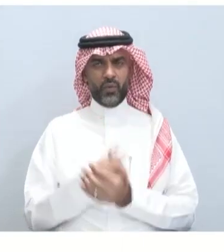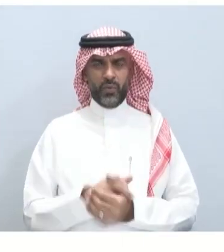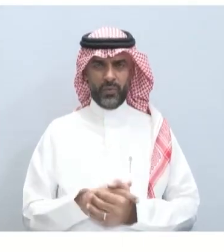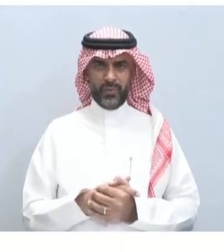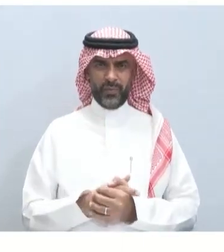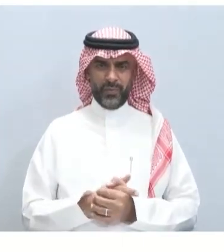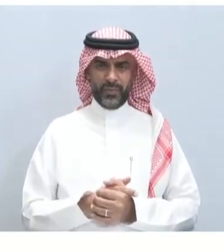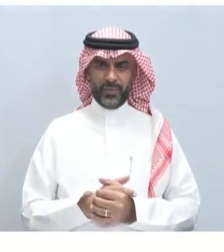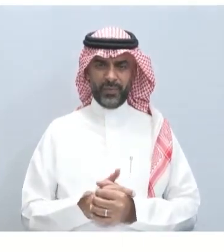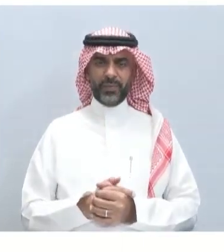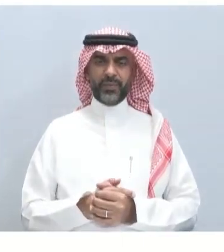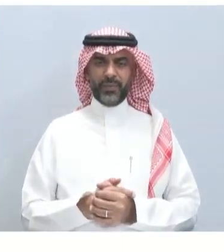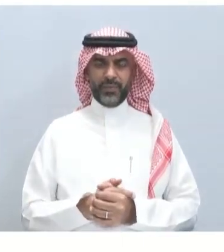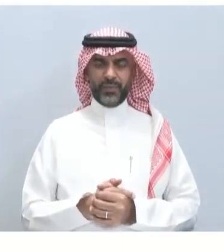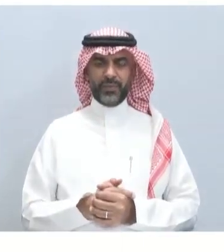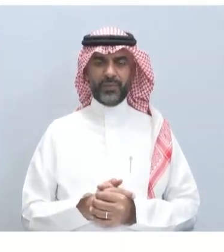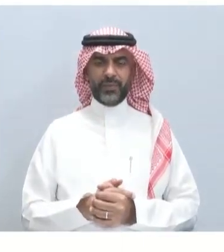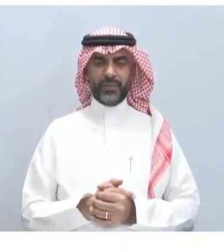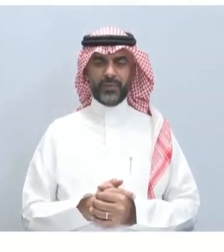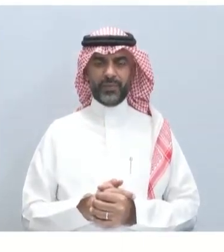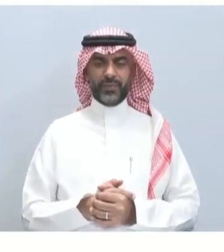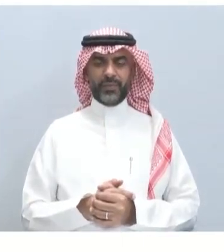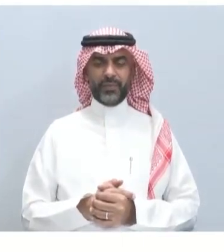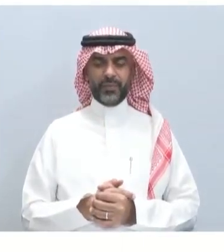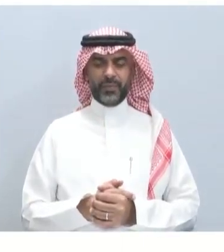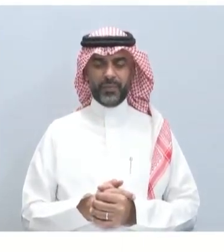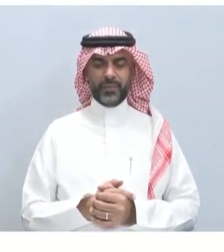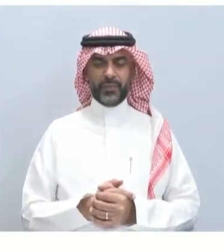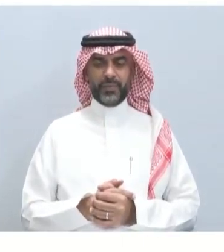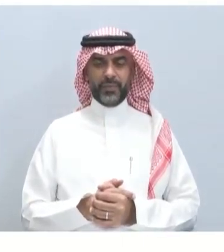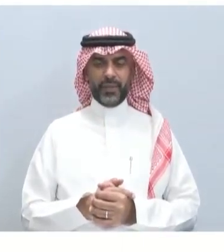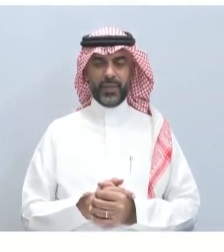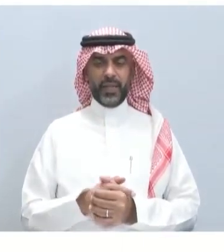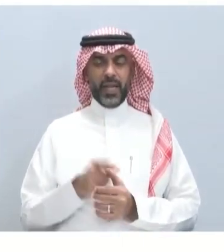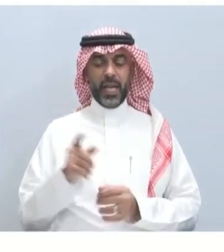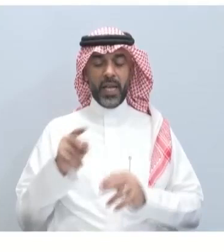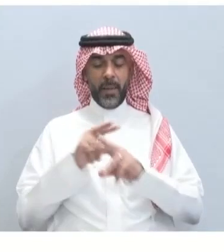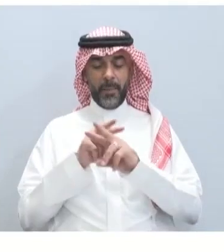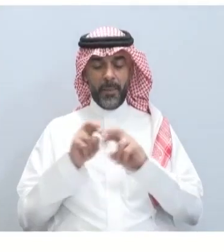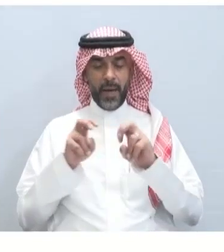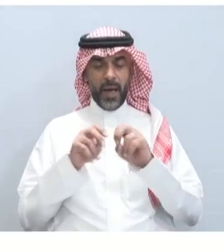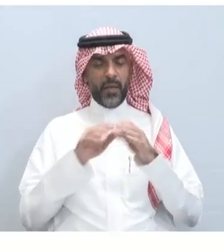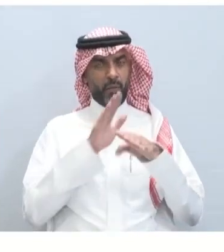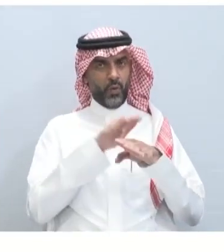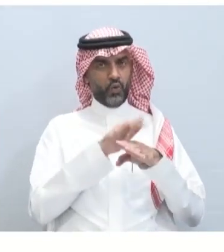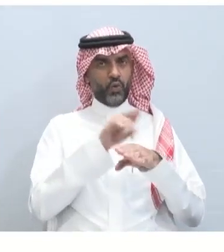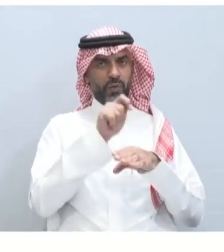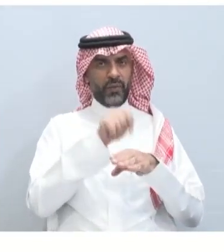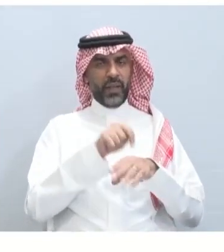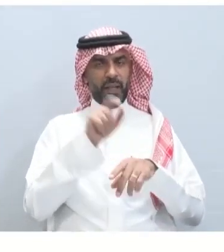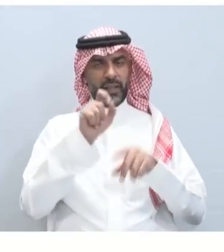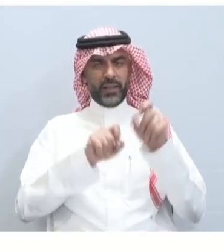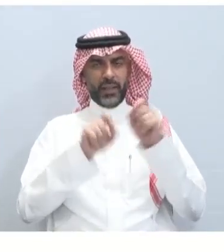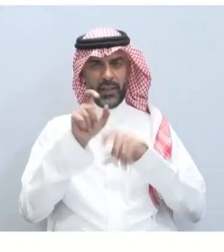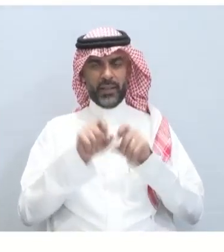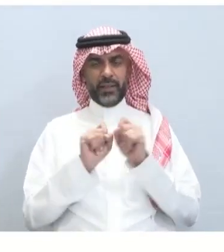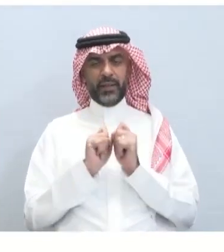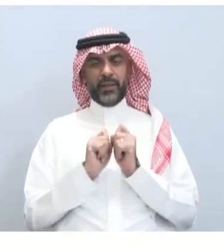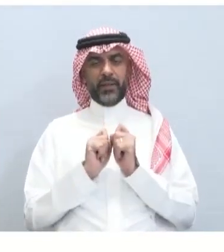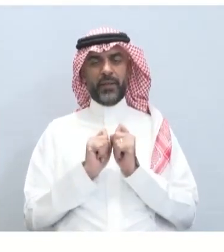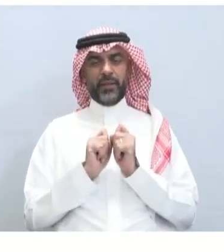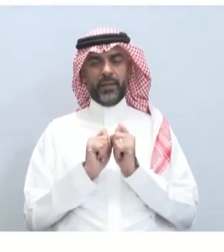الكترونيه والتي هي ماذا هي تعتبر ماذا هي اداه بحث متاحه على الانترنت